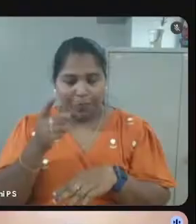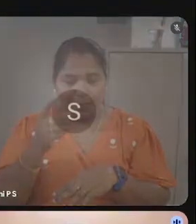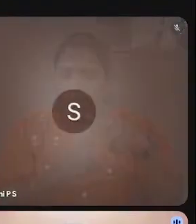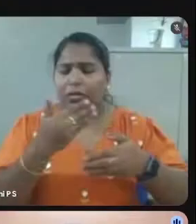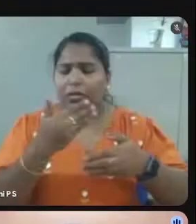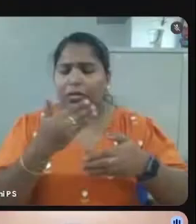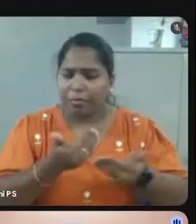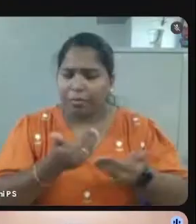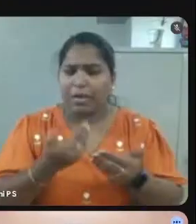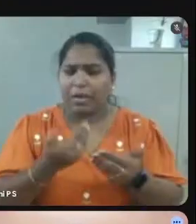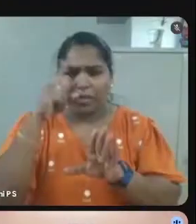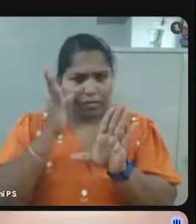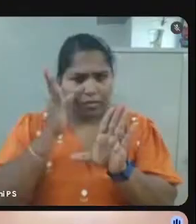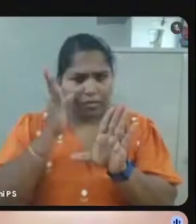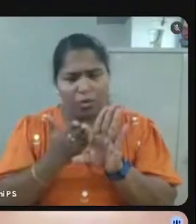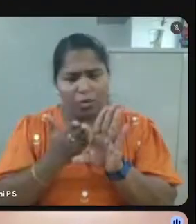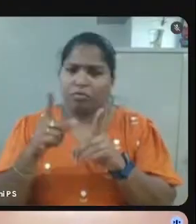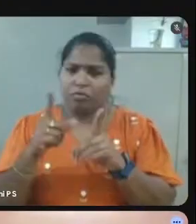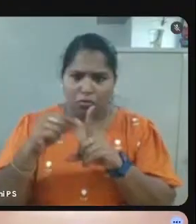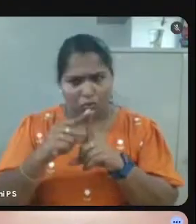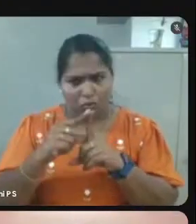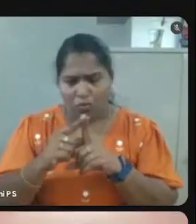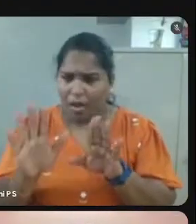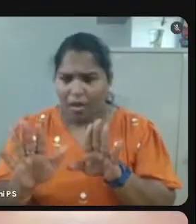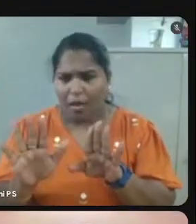സൈക്കോളജി ആക്ടിവിറ്റീസ് നമുക്ക് ചെയ്യാറുണ്ട് അല്ലെ? അപ്പൊ